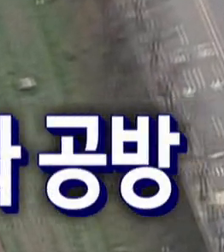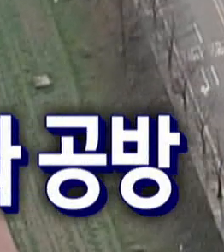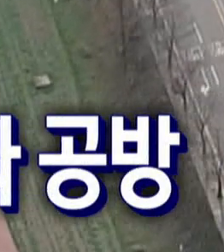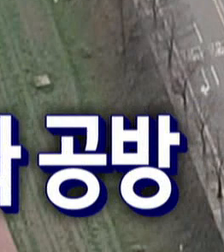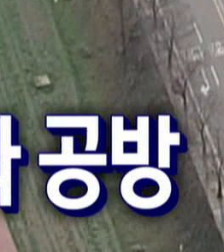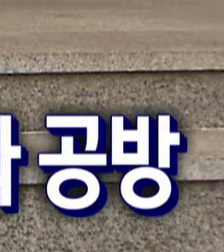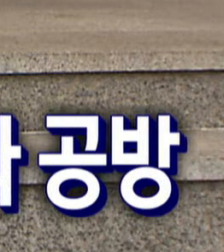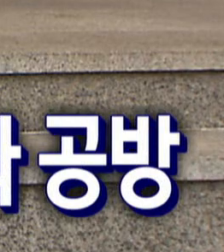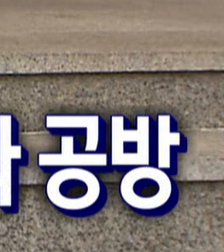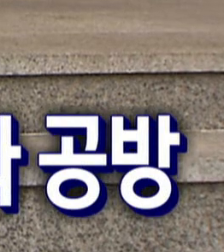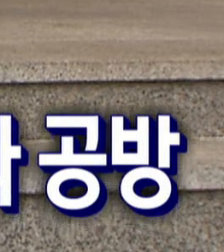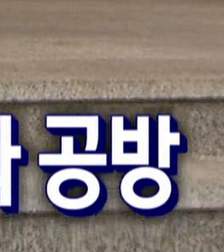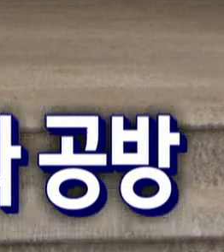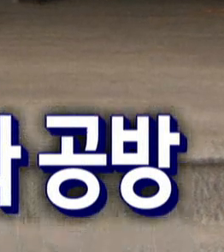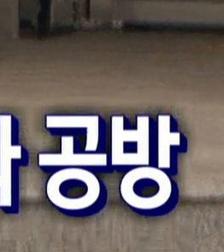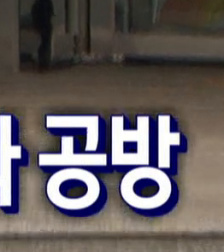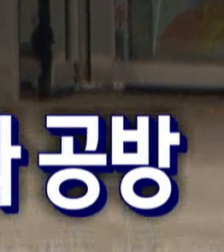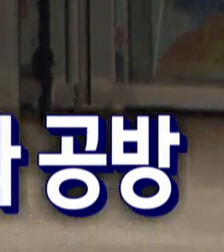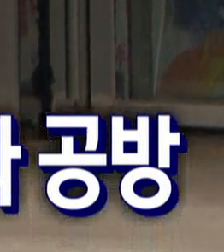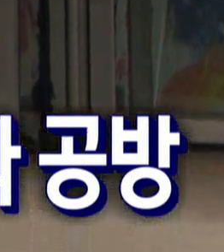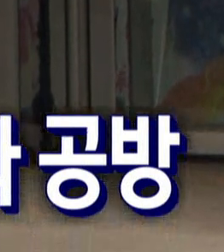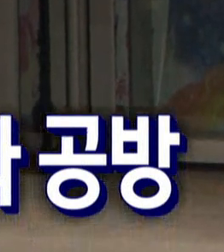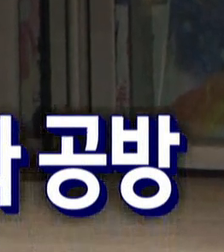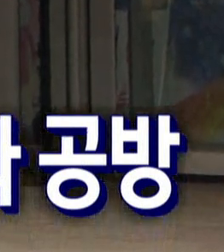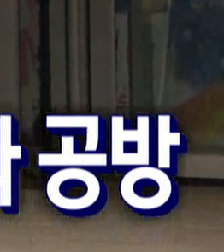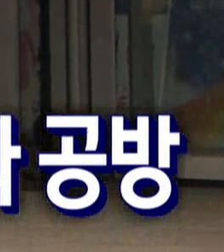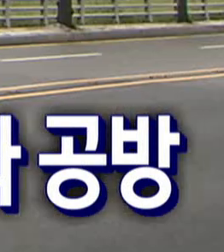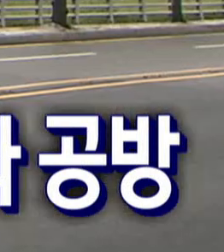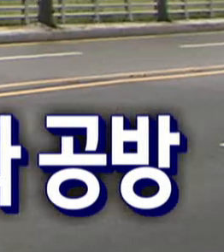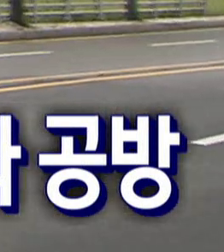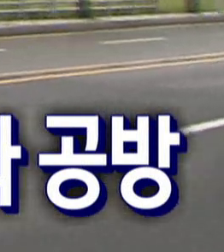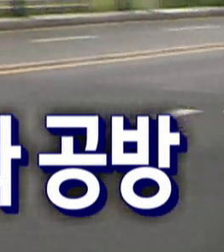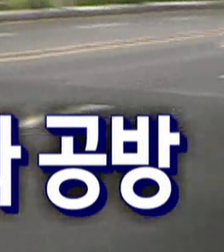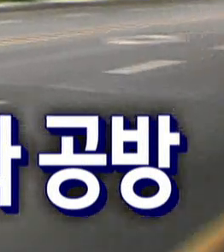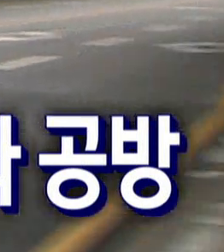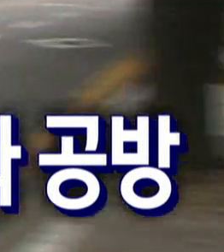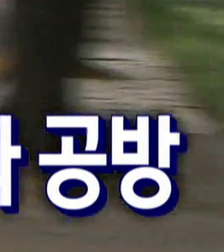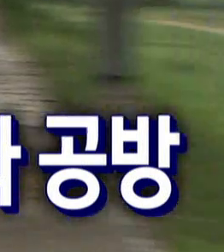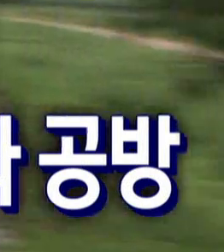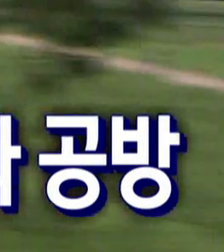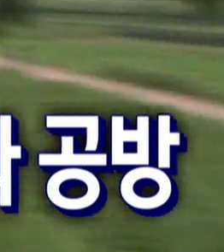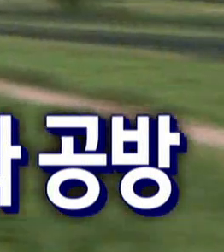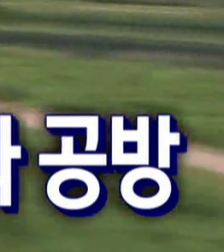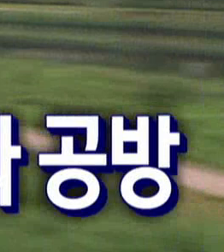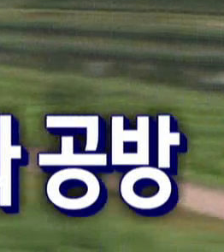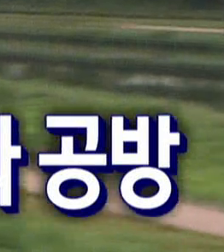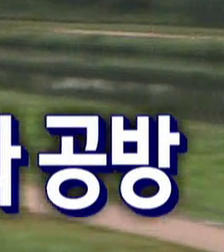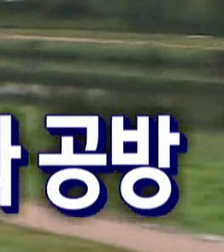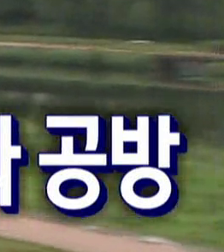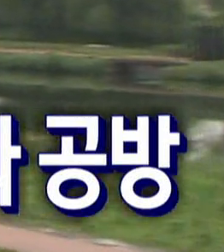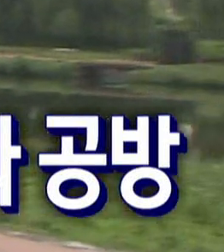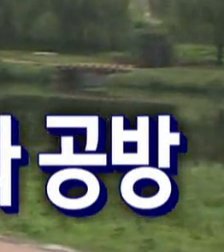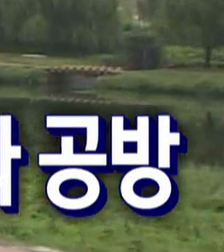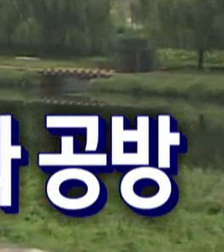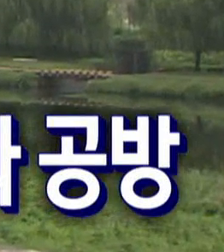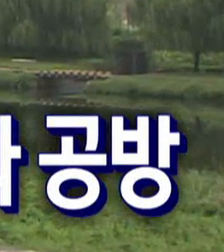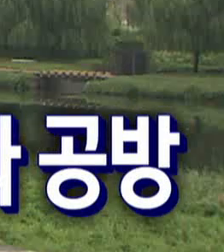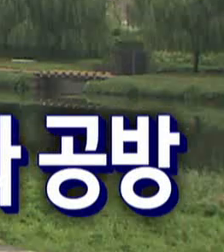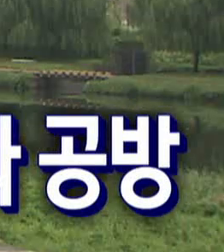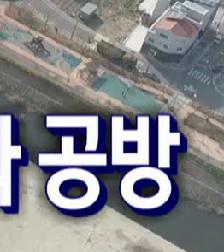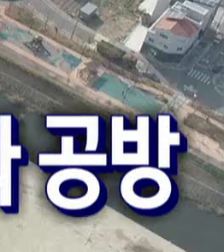중단된 순천 봉화산 출렁다리가 또다시 논란에 휩싸였습니다. 3년간의 표류 끝에 봉화산 대신 봉천으로